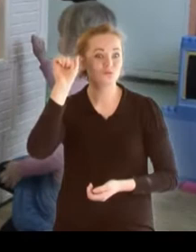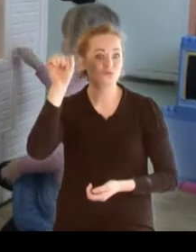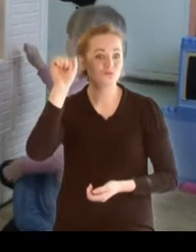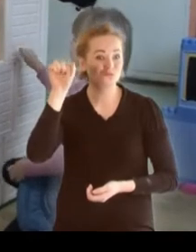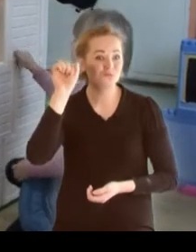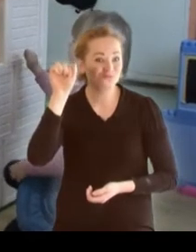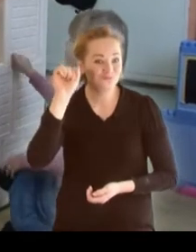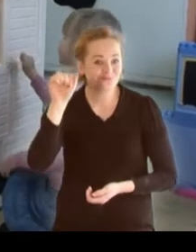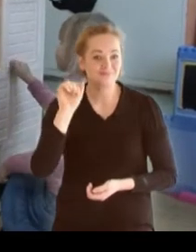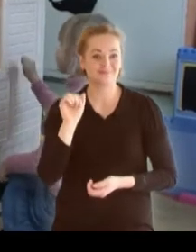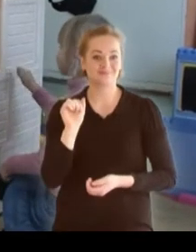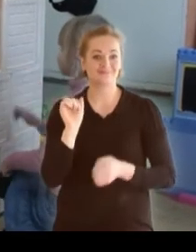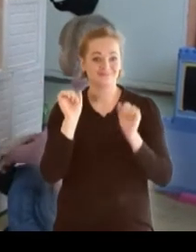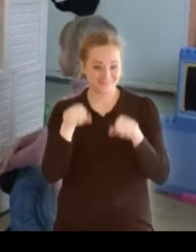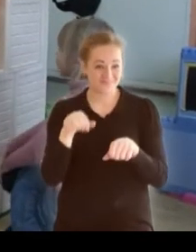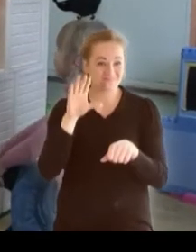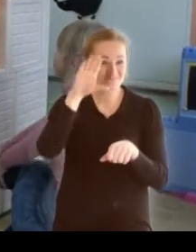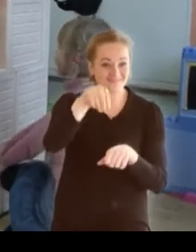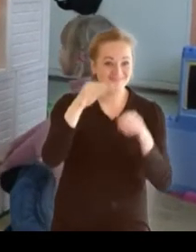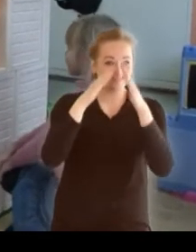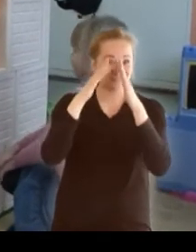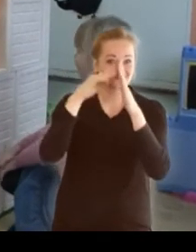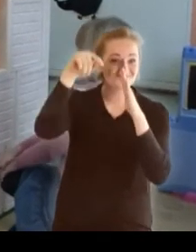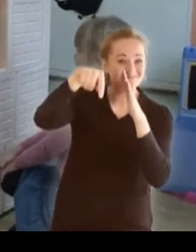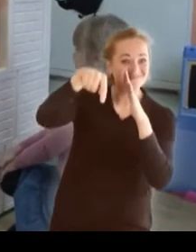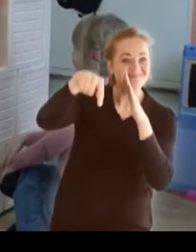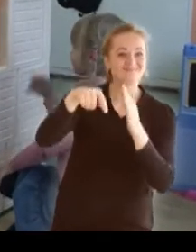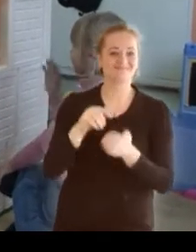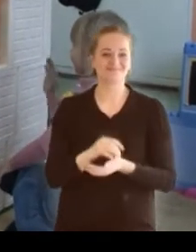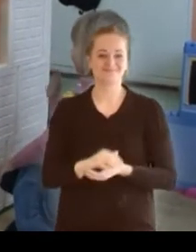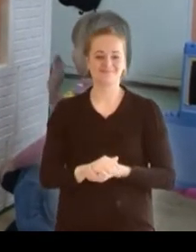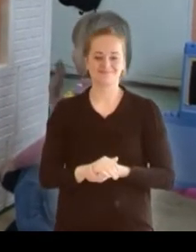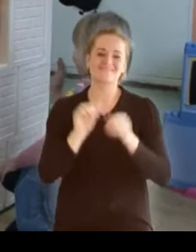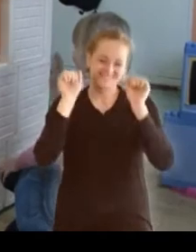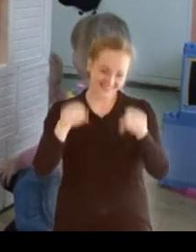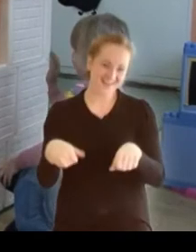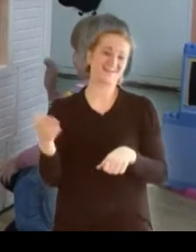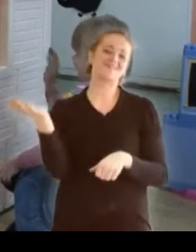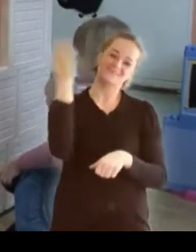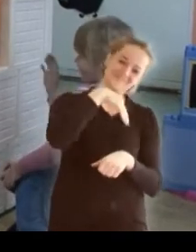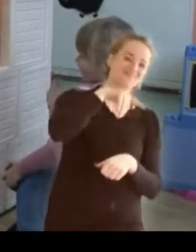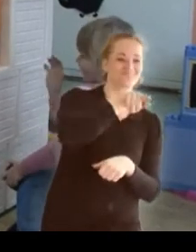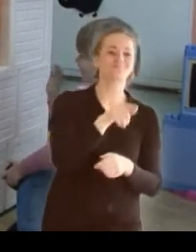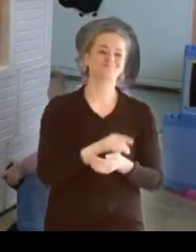Tup, ar galima pas jūs į svečius? Žinoma, galima!